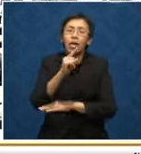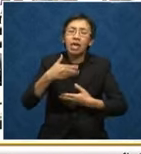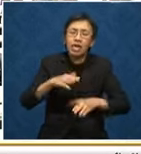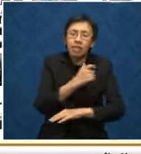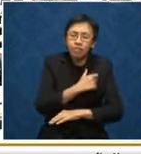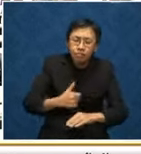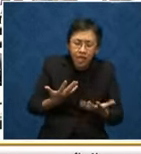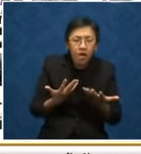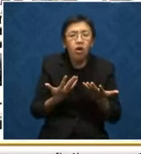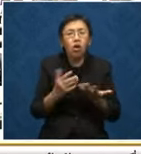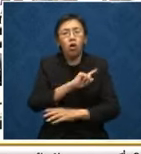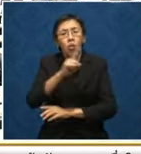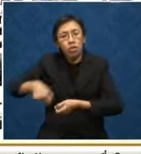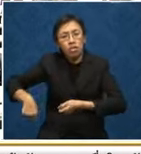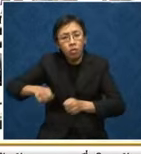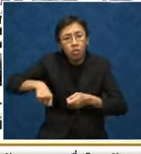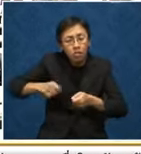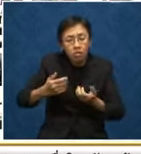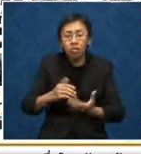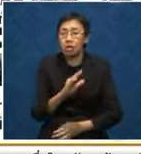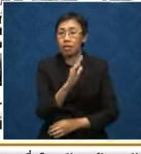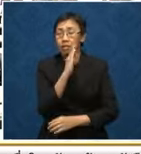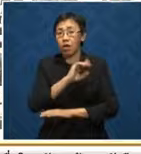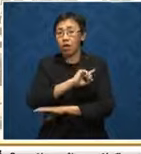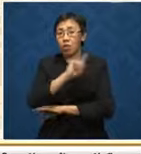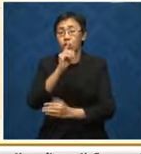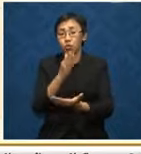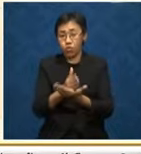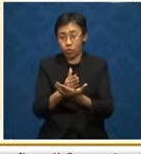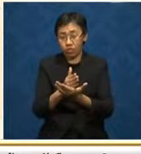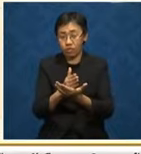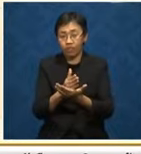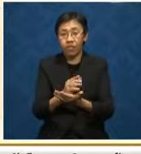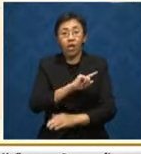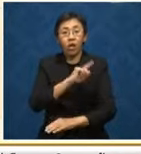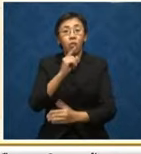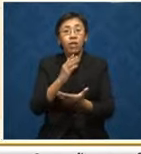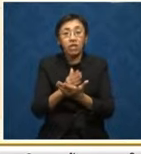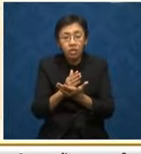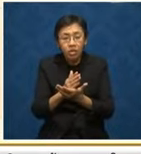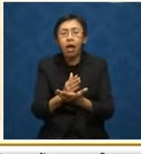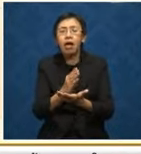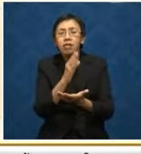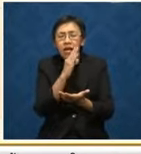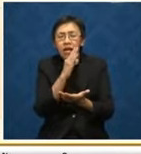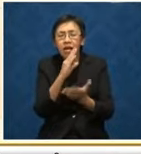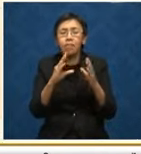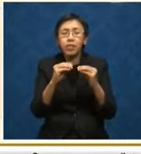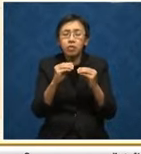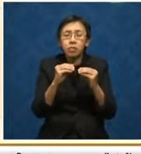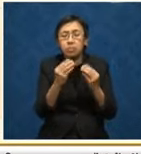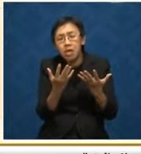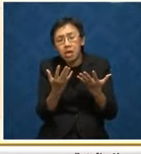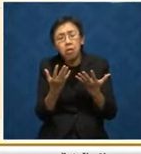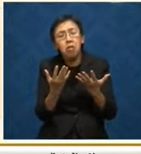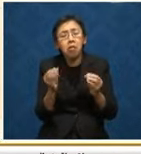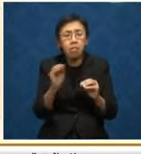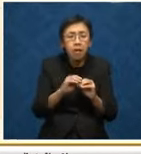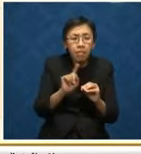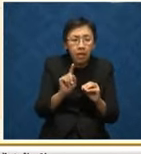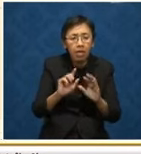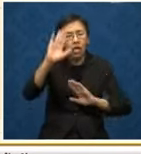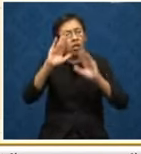พิธีเพราะฉะนั้นถ้าเราจะเพิ่มในวันหยุดโดยที่ไม่จำเป็นแก่ความต่อเนื่องการลงติก็คิดว่าคง